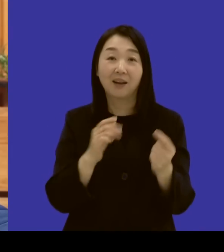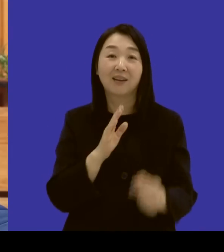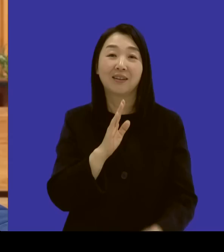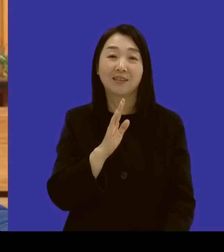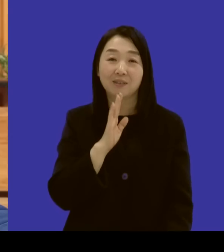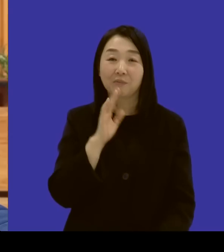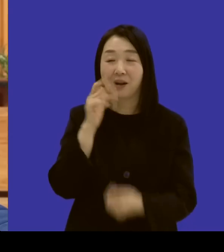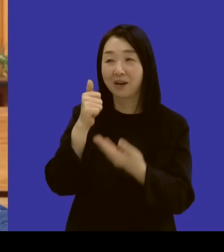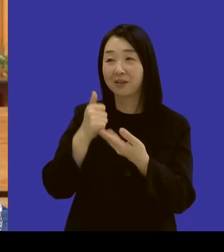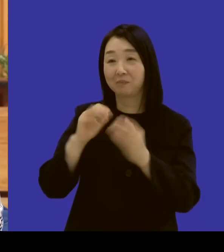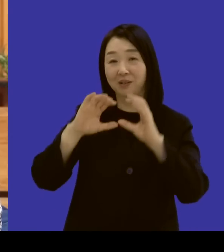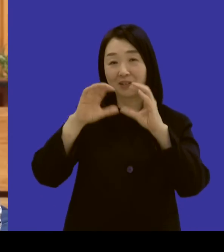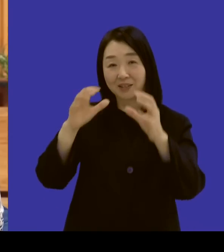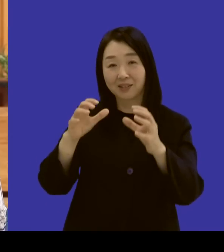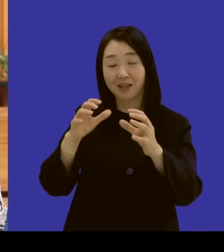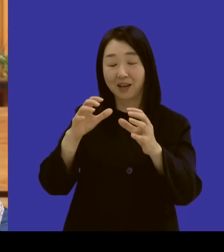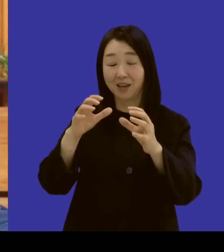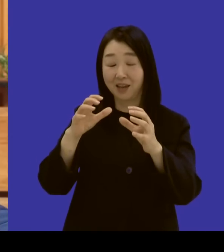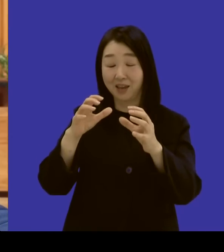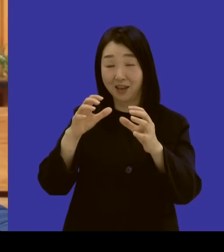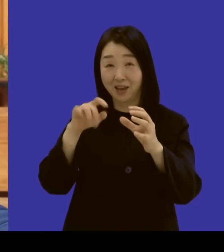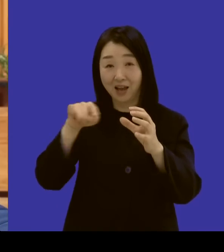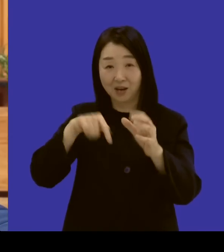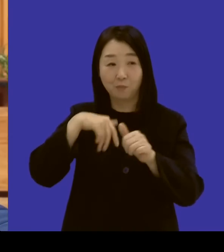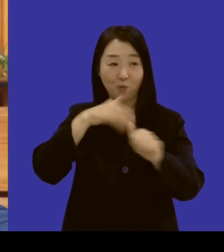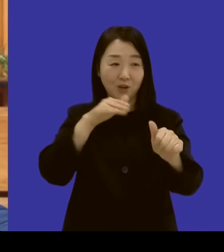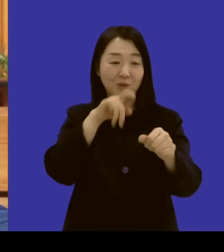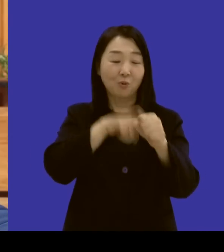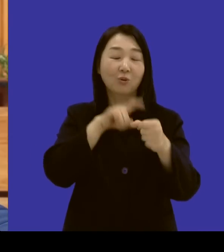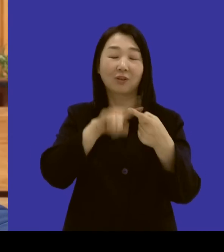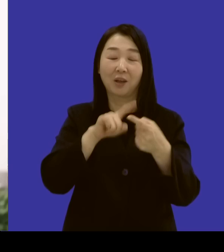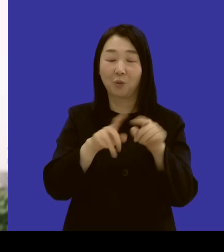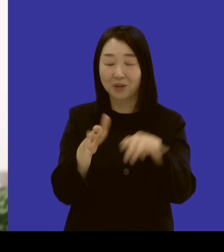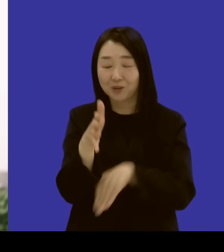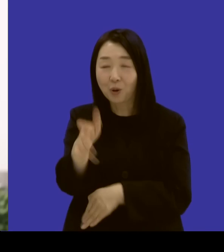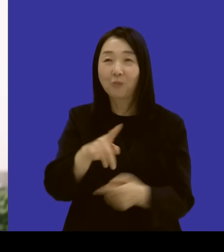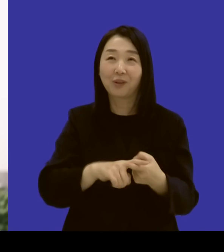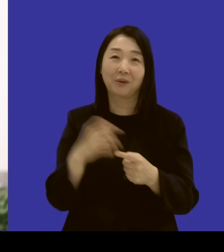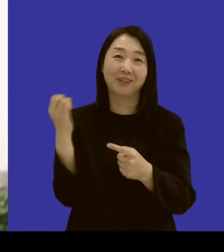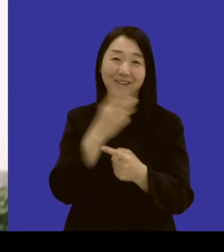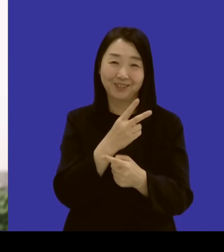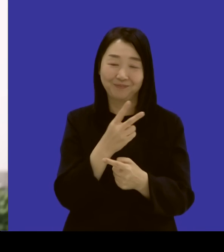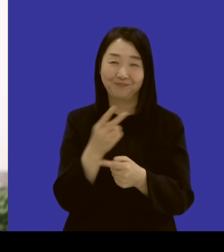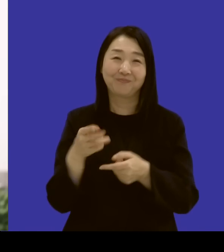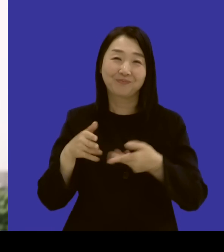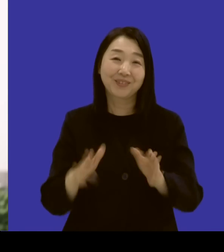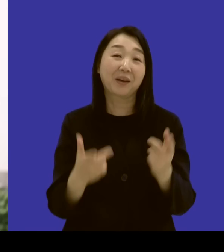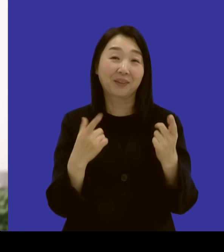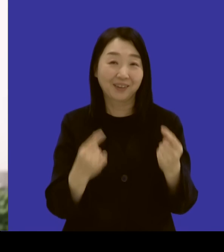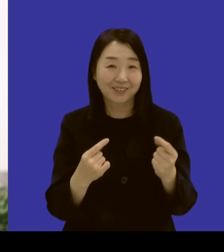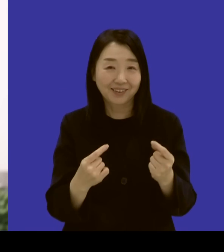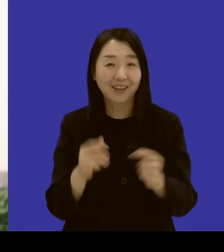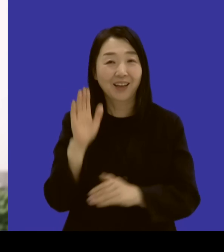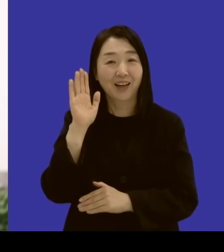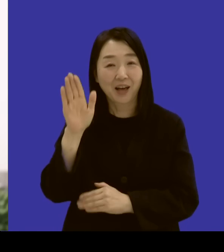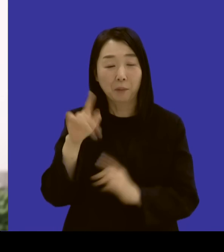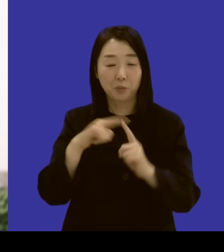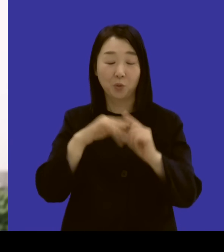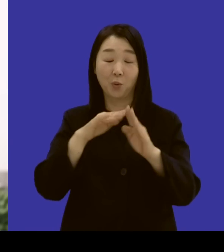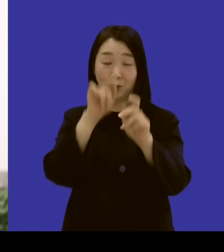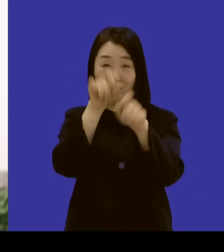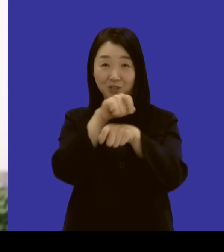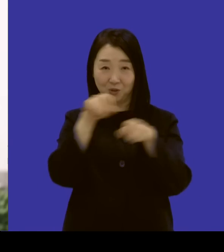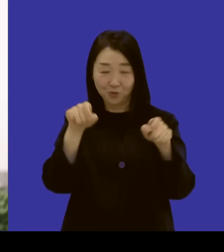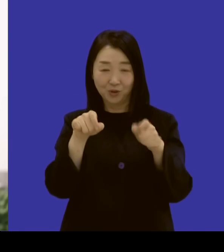진정한 하나님이 세상에 보내신 목적대로 쓰임받는 피아니스트로 다시 거듭나신 것이 아닌가 하는 생각이 들어요. 앞으로 교회에서 지휘도 그렇고